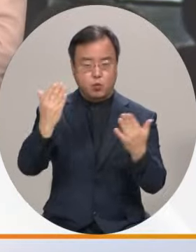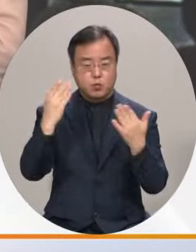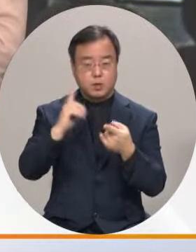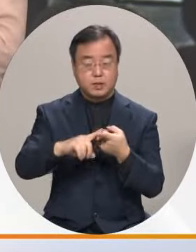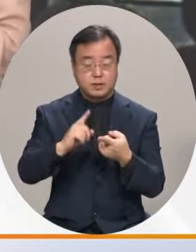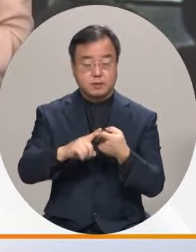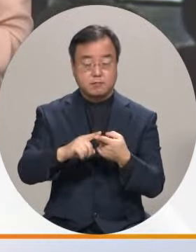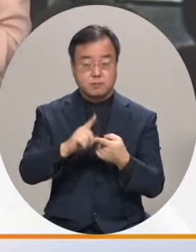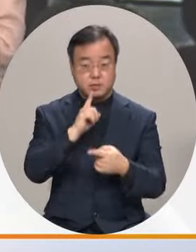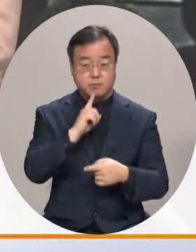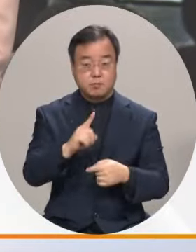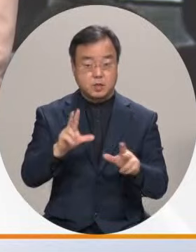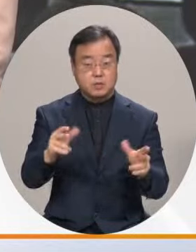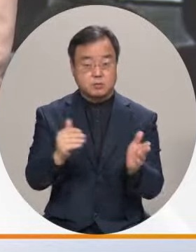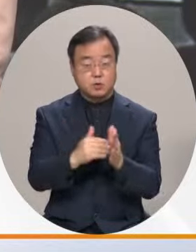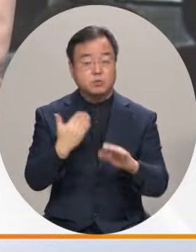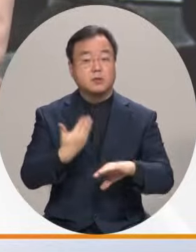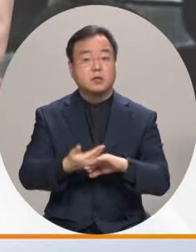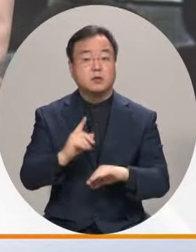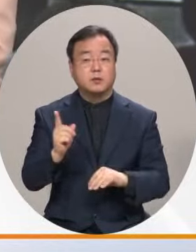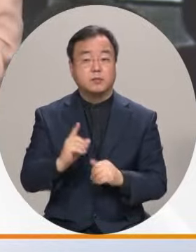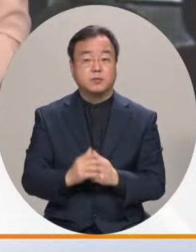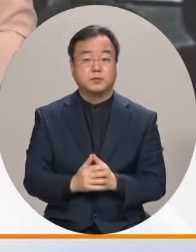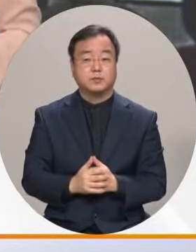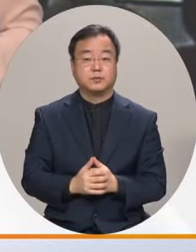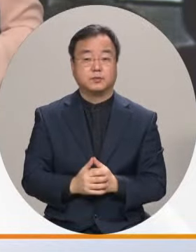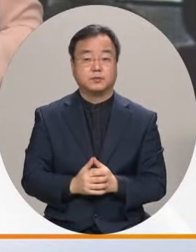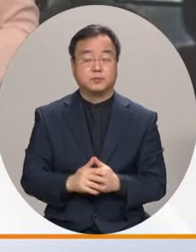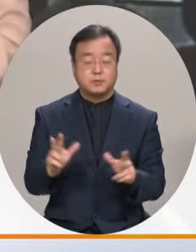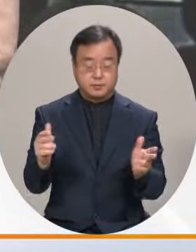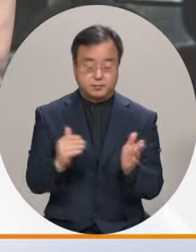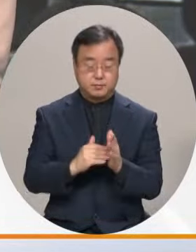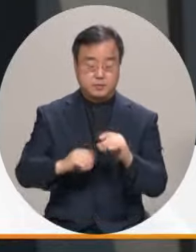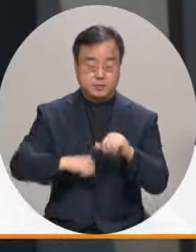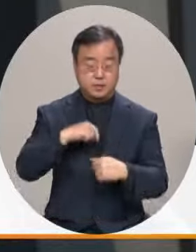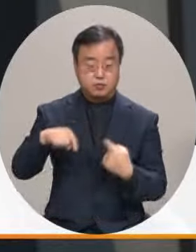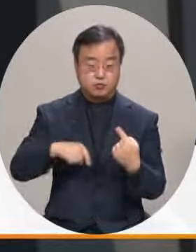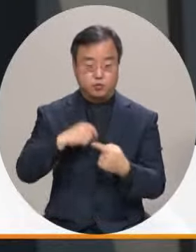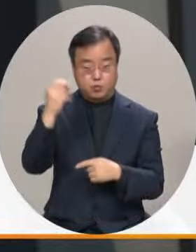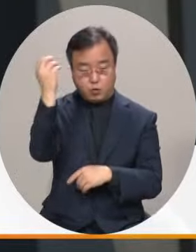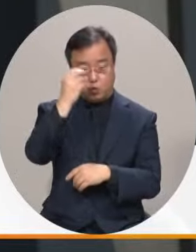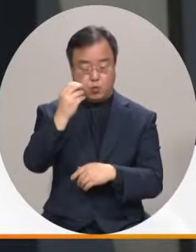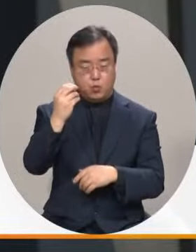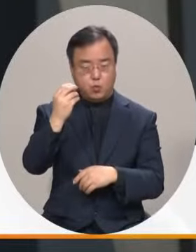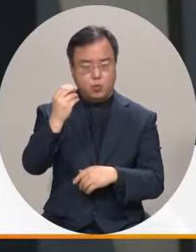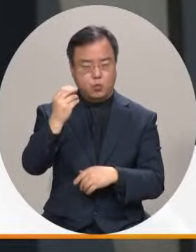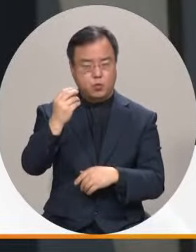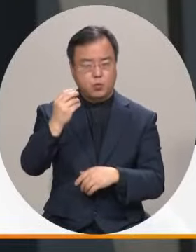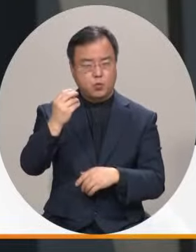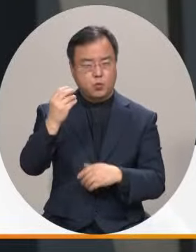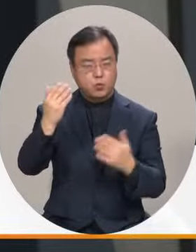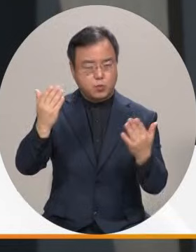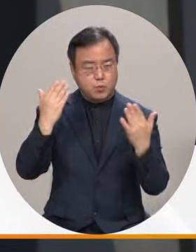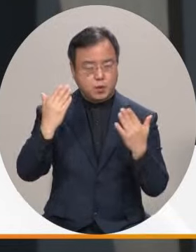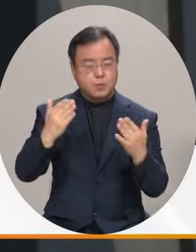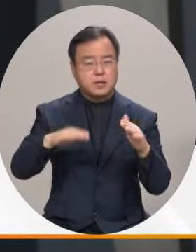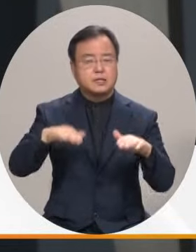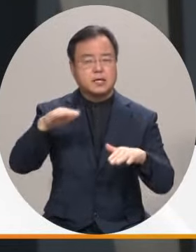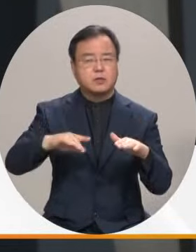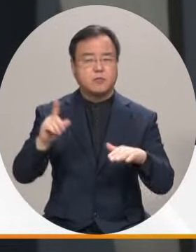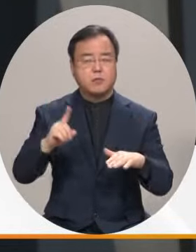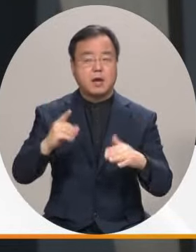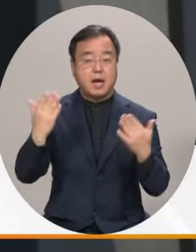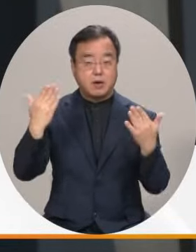자유론 공립고는 어떤 점이 달라지는 걸까요네이 기존의 자유론 공립고 가장 큰 차이점은 학교가